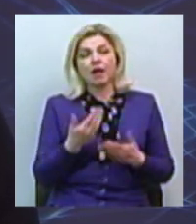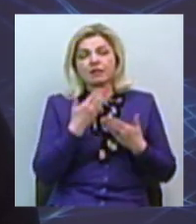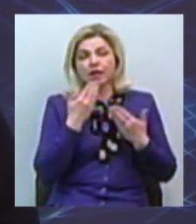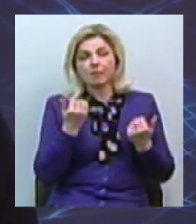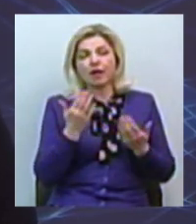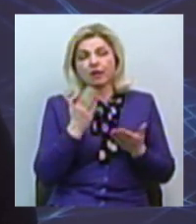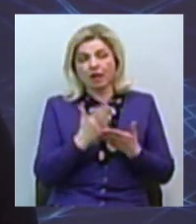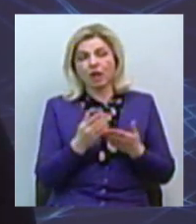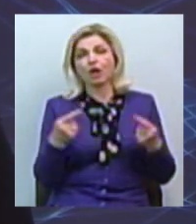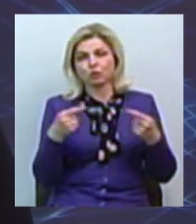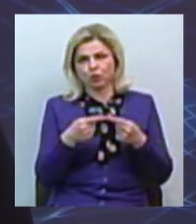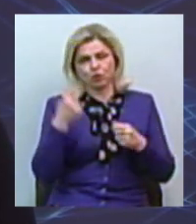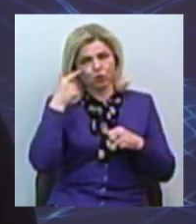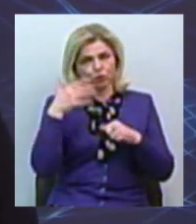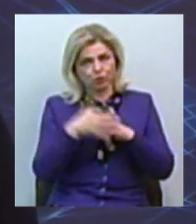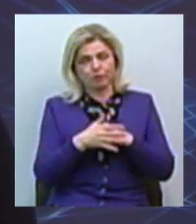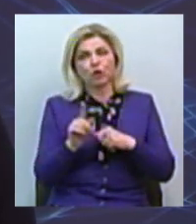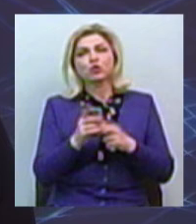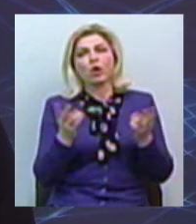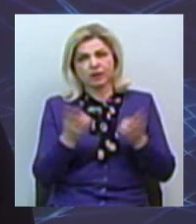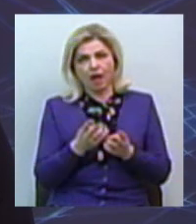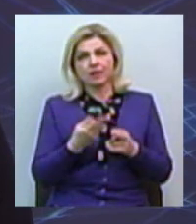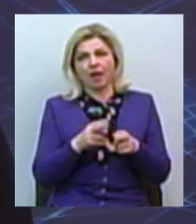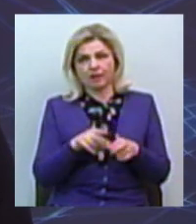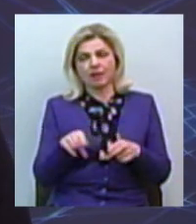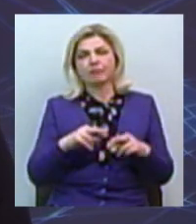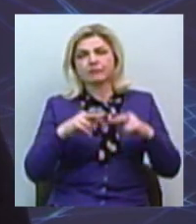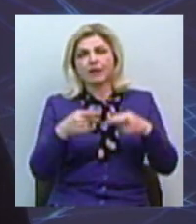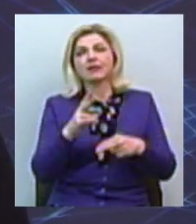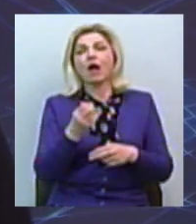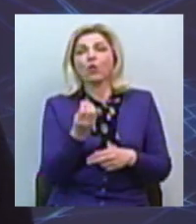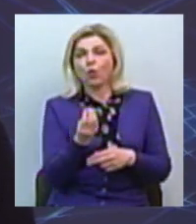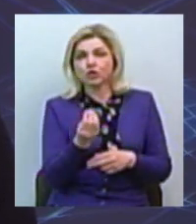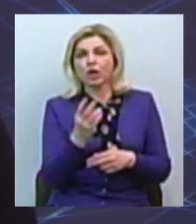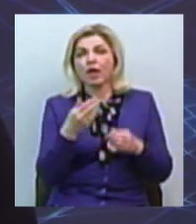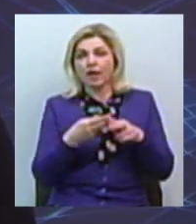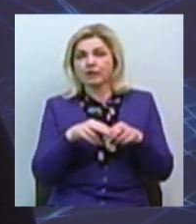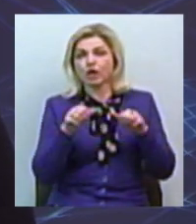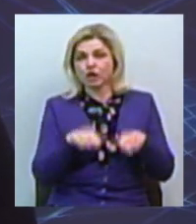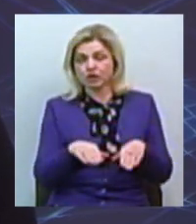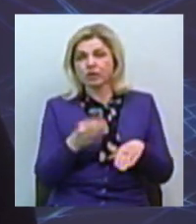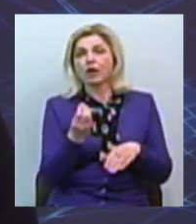Є чітке розуміння, що потрібно монетизувати це рішення, але ще немає